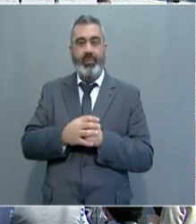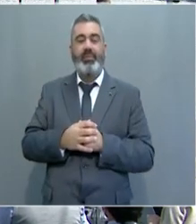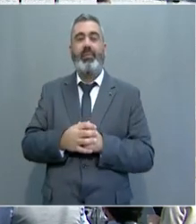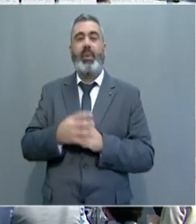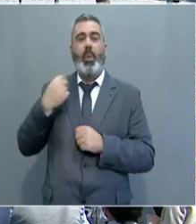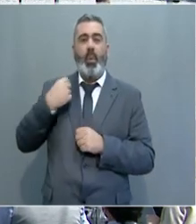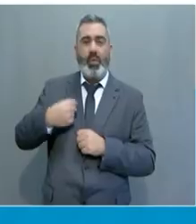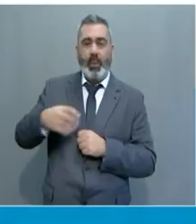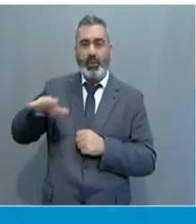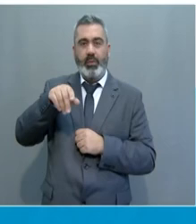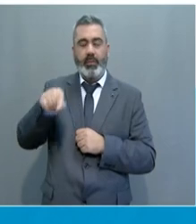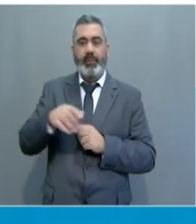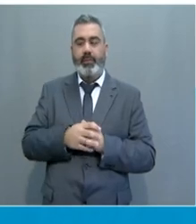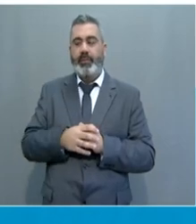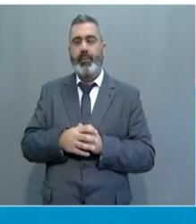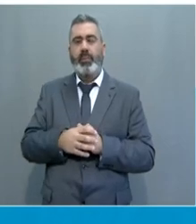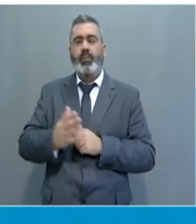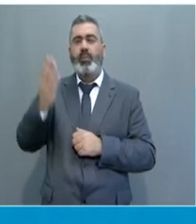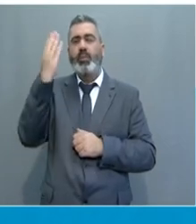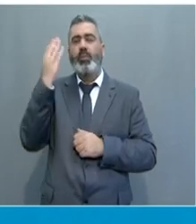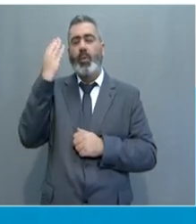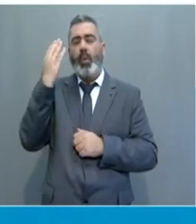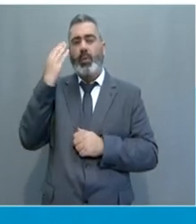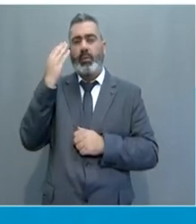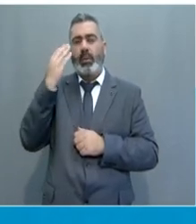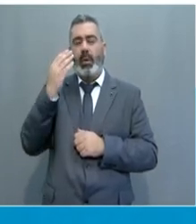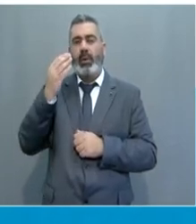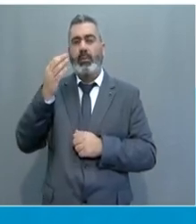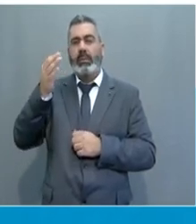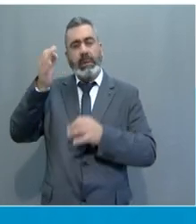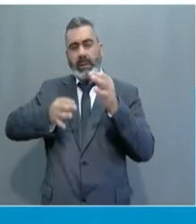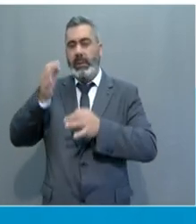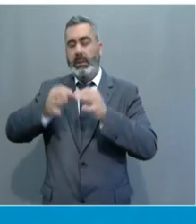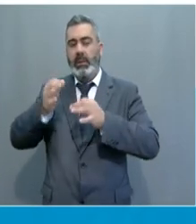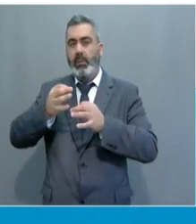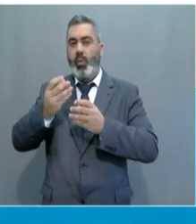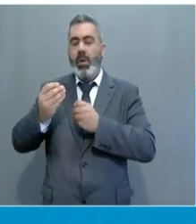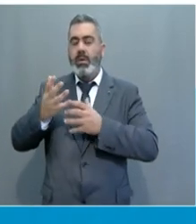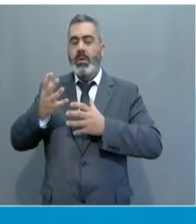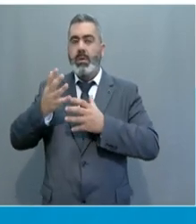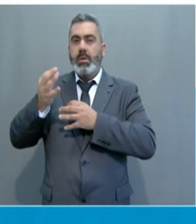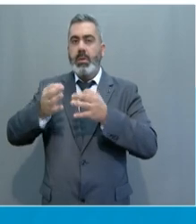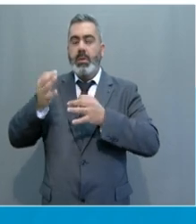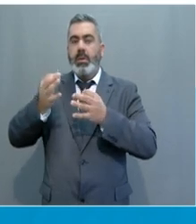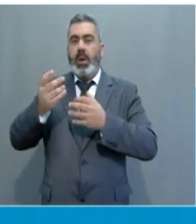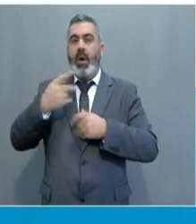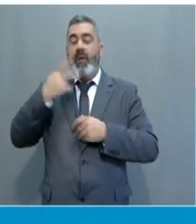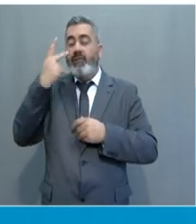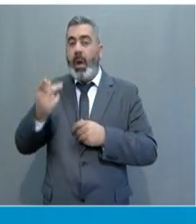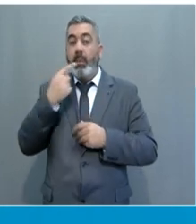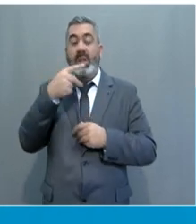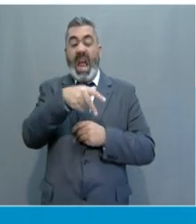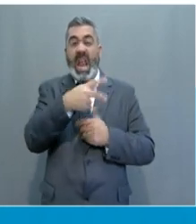τοπικής κοινωνίας σε μια πολύ φορτισμένη τότε συζήτηση, όπου αρχίζαμε να βλέπουμε από τότε ότι ο Λιγνίτης δεν μπορεί να μας